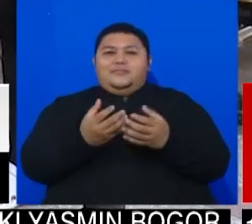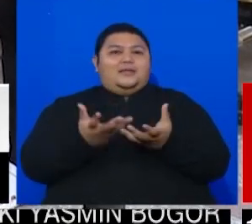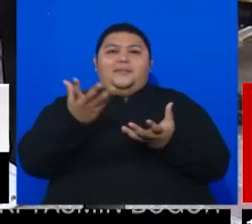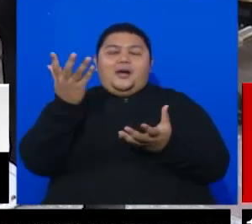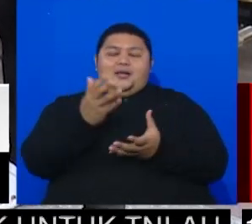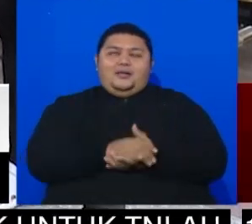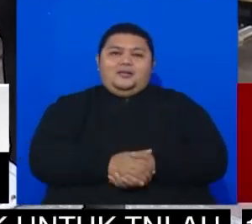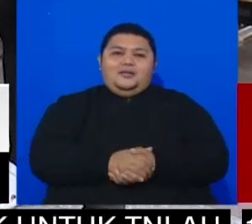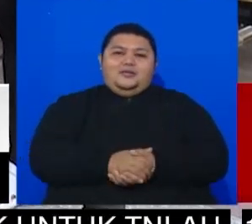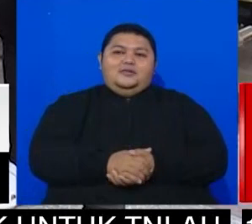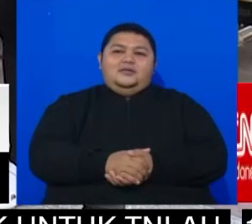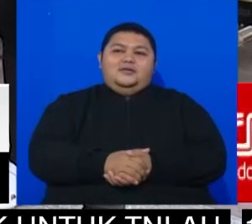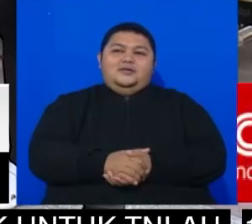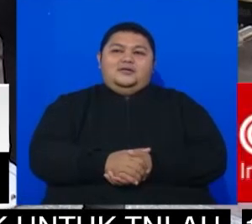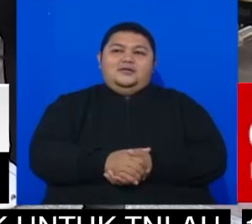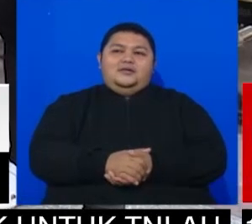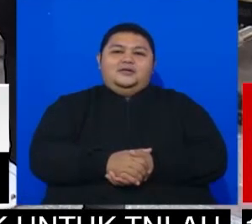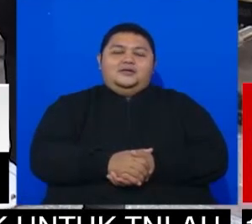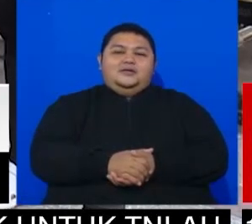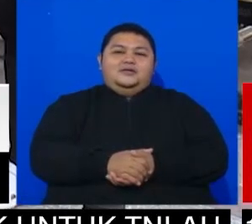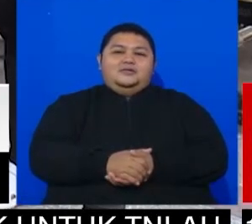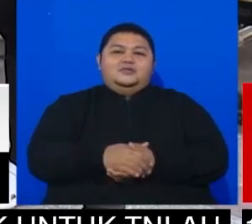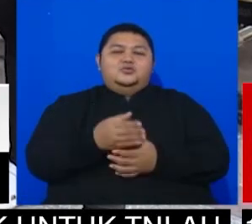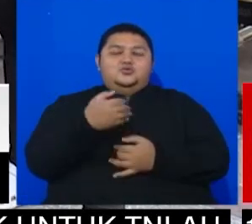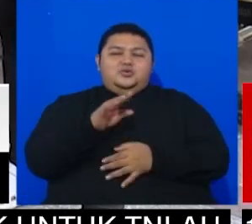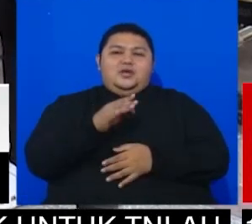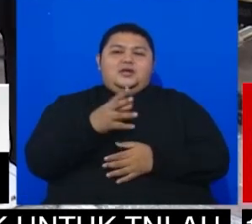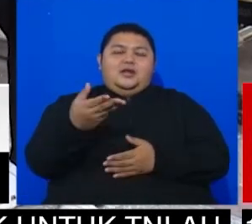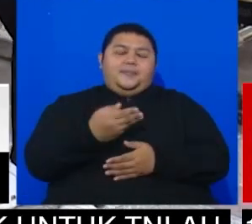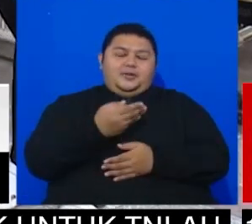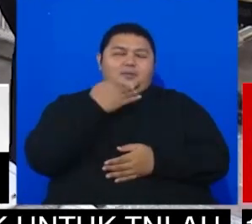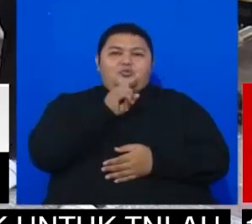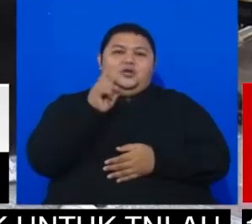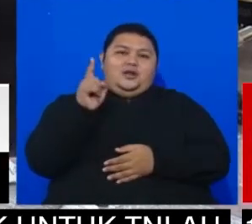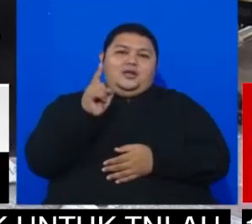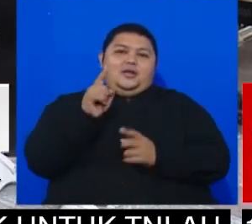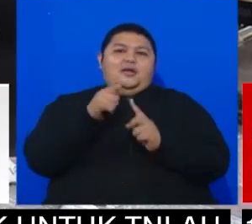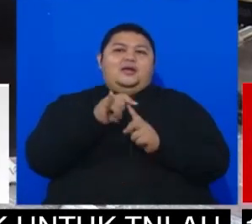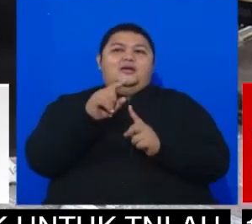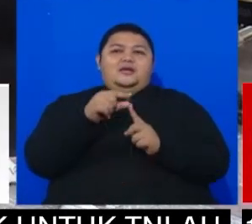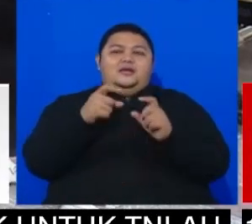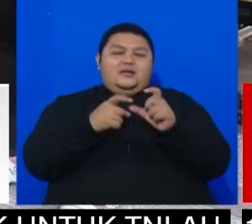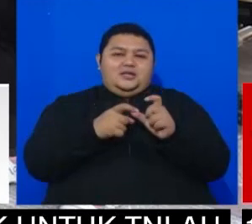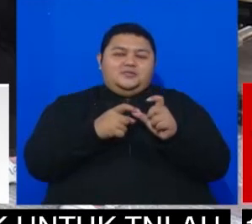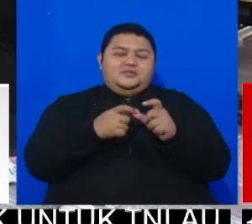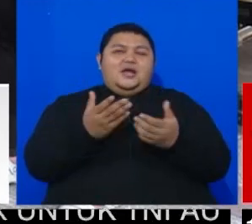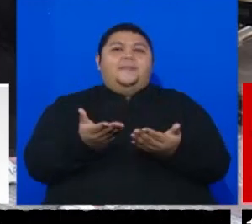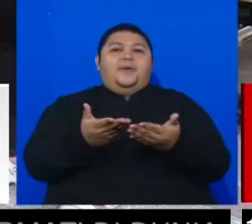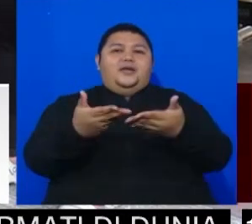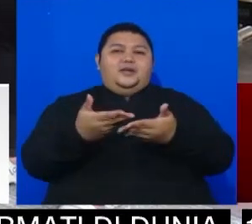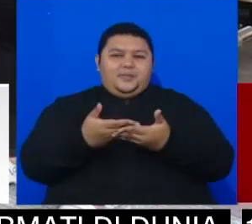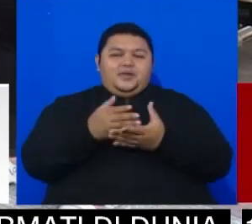biasa ya 1 digit, alhamdulillah udah dapat. Terakhir Tenoy, bagaimana tips untuk mempertahankan apa yang sudah didapatkan dari bisnis